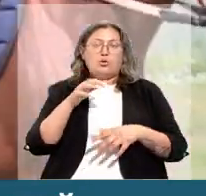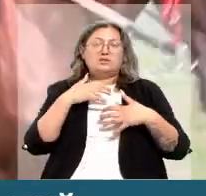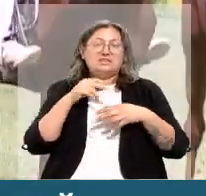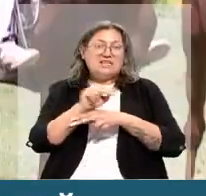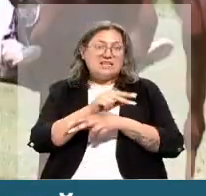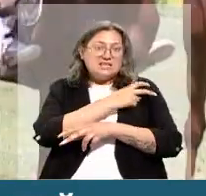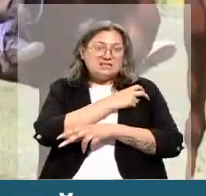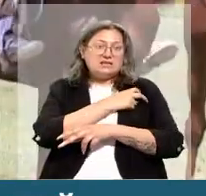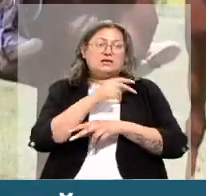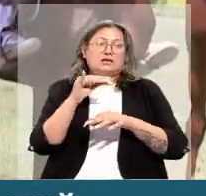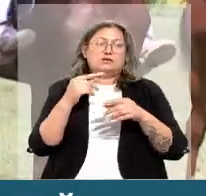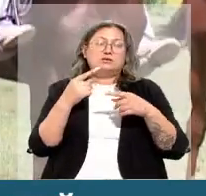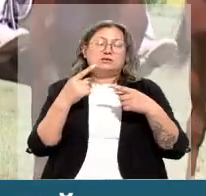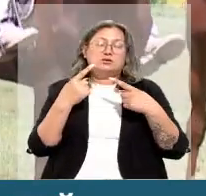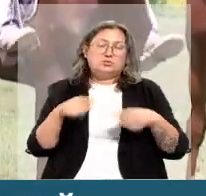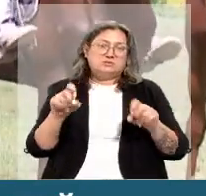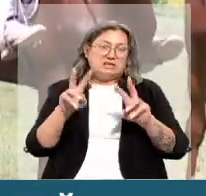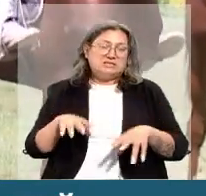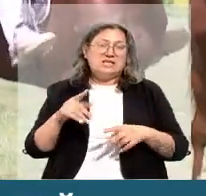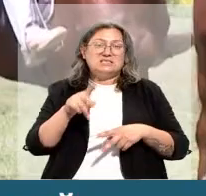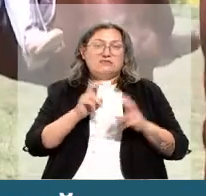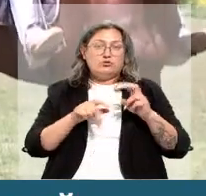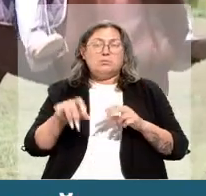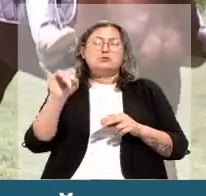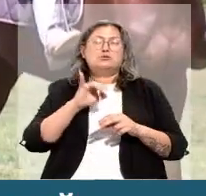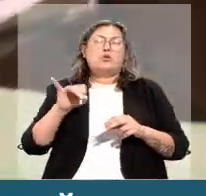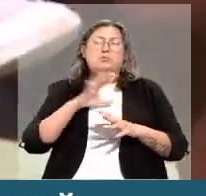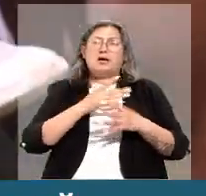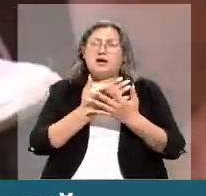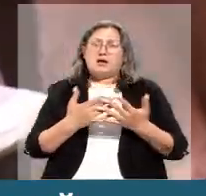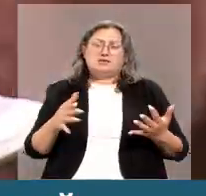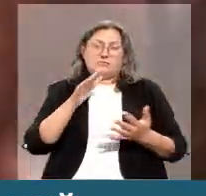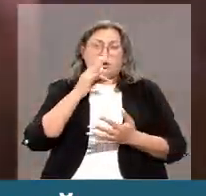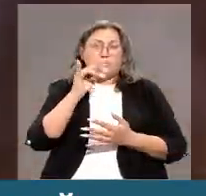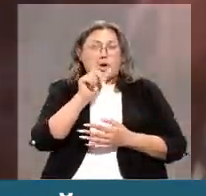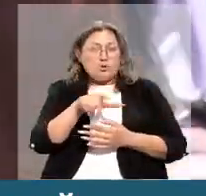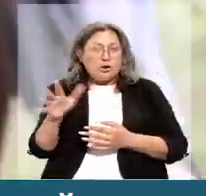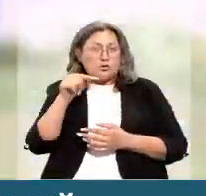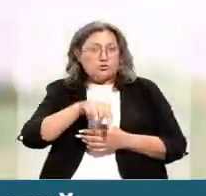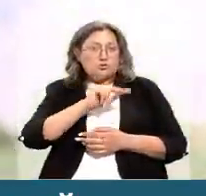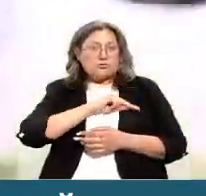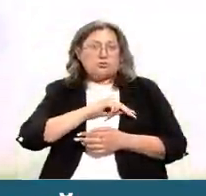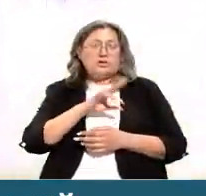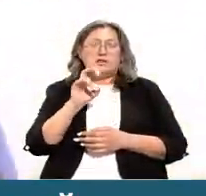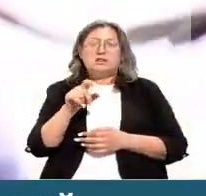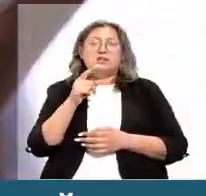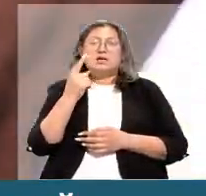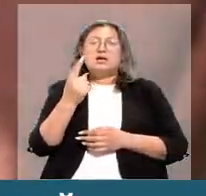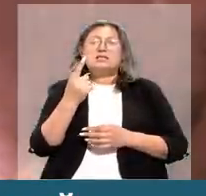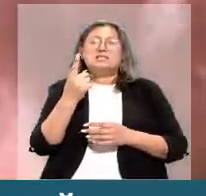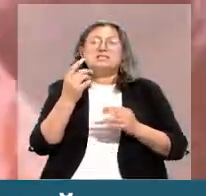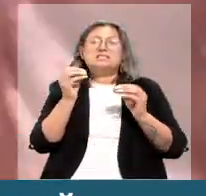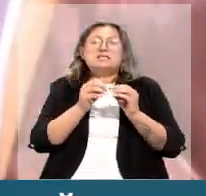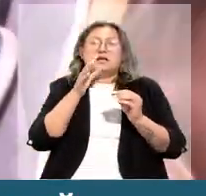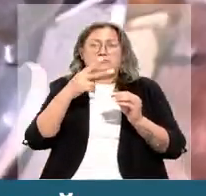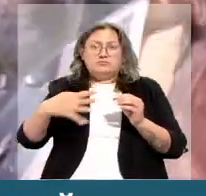селекционеры и другие специалисты. На заводе с историей были разные времена, но люди, что трудятся здесь не одно десятилетие,